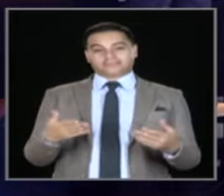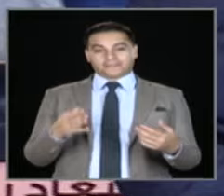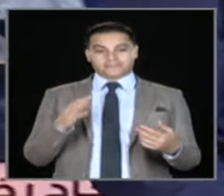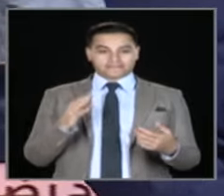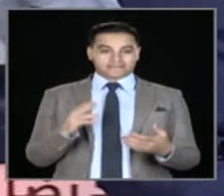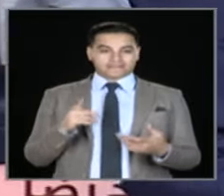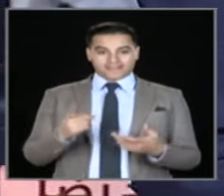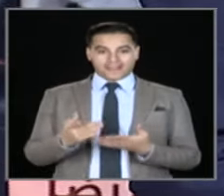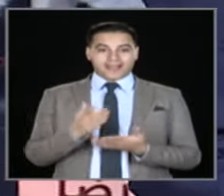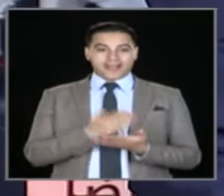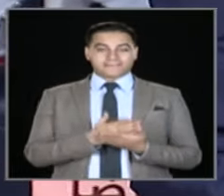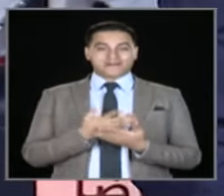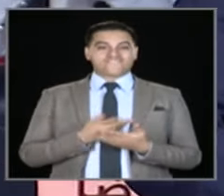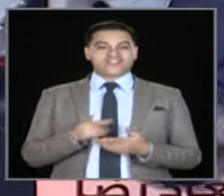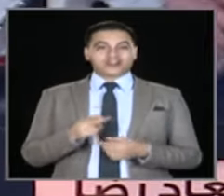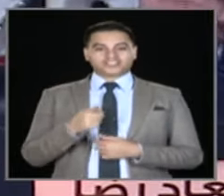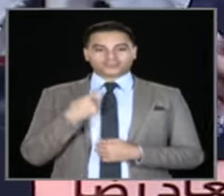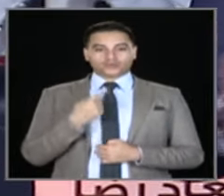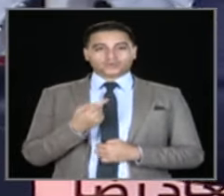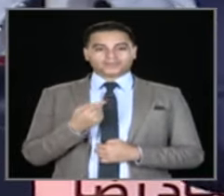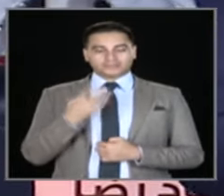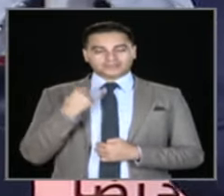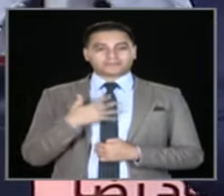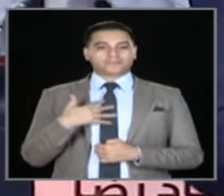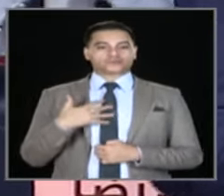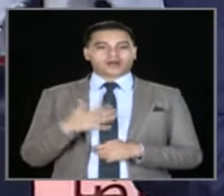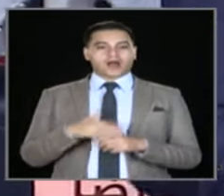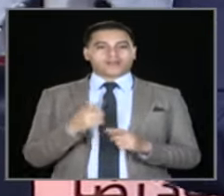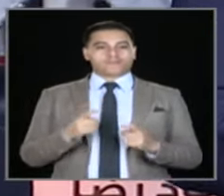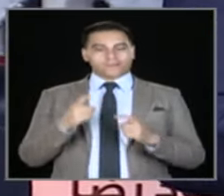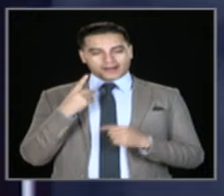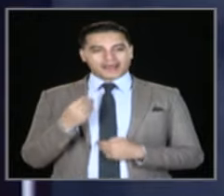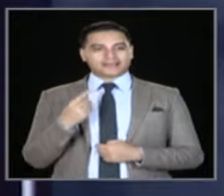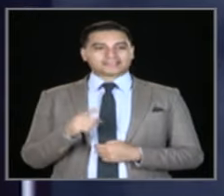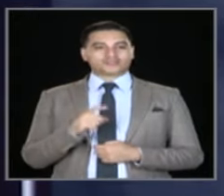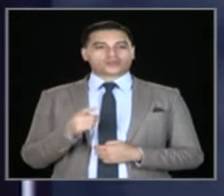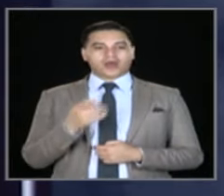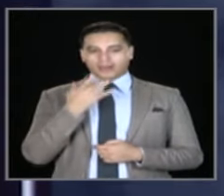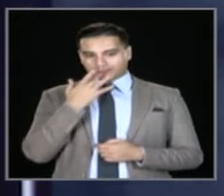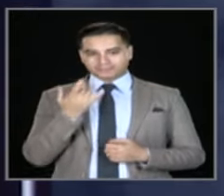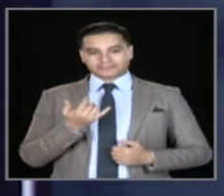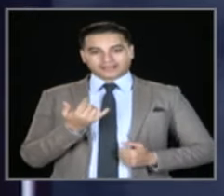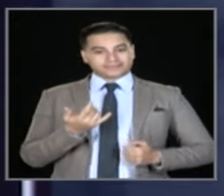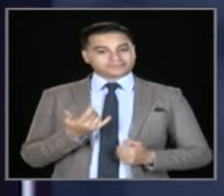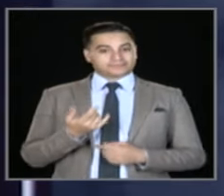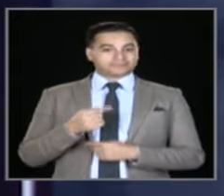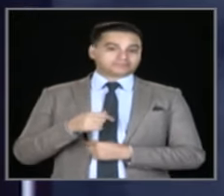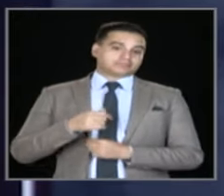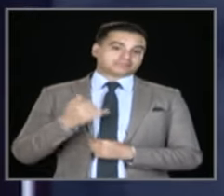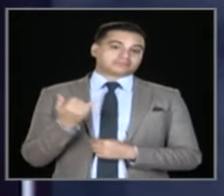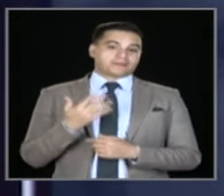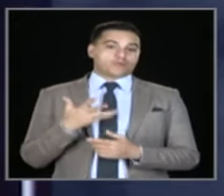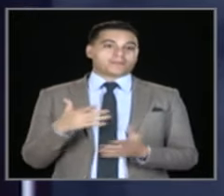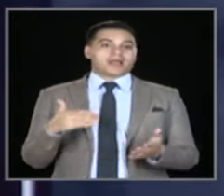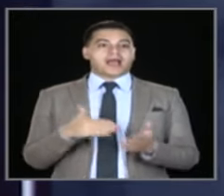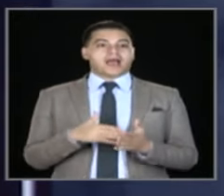الفاصل بتقول لهم حاجه حلوه جدا بتقول لهم استمتعوا بالمباراه اهدوا ده سؤال وخلاص بالضبط ا لان وارد دي تكون اخر مباراه